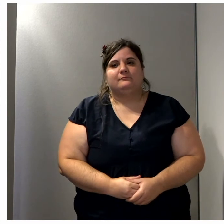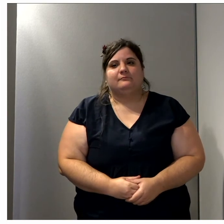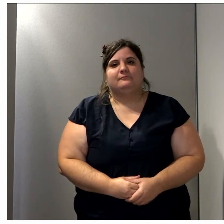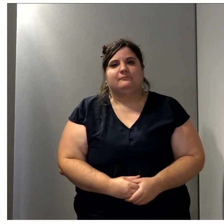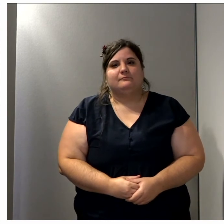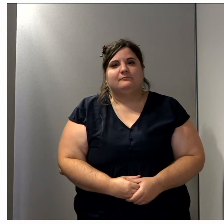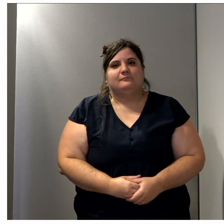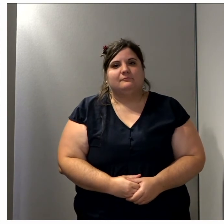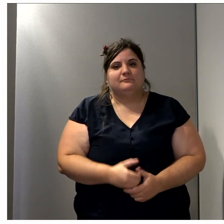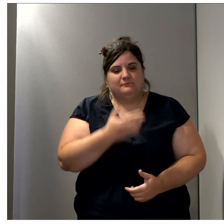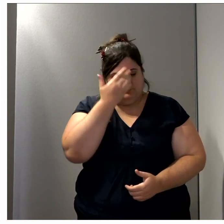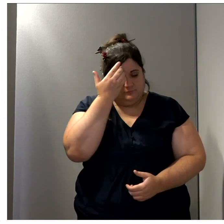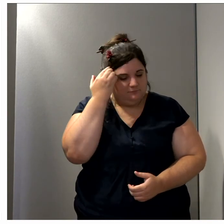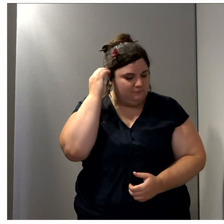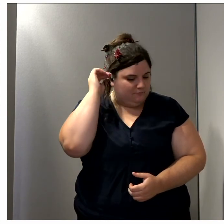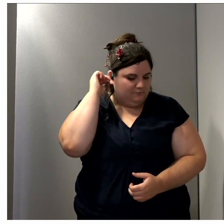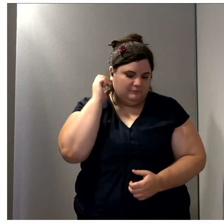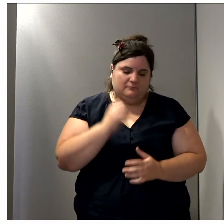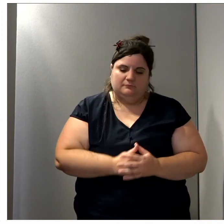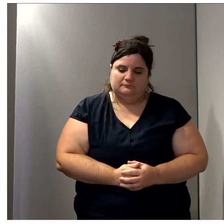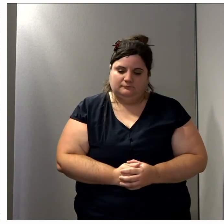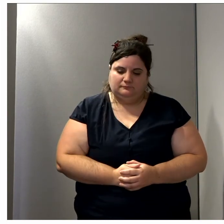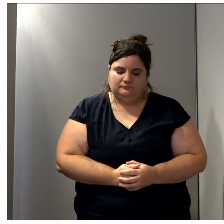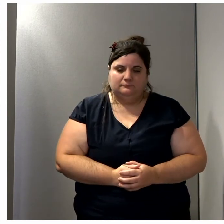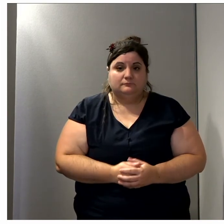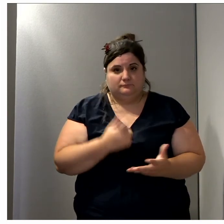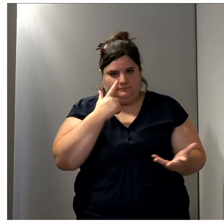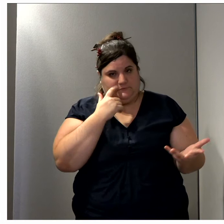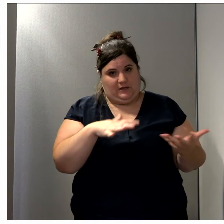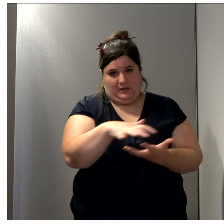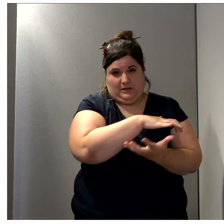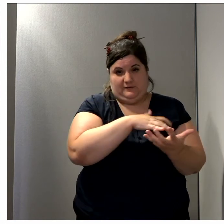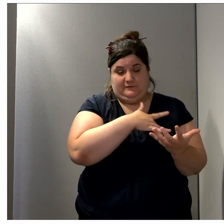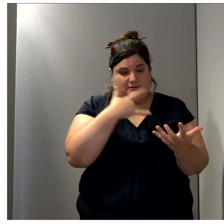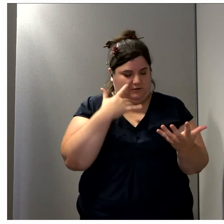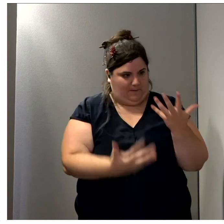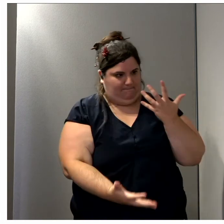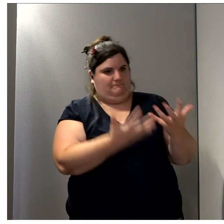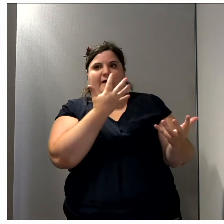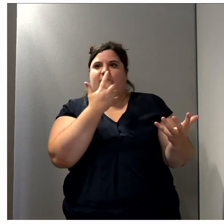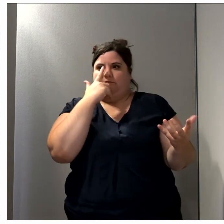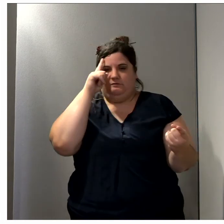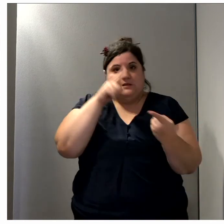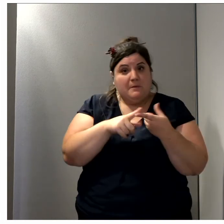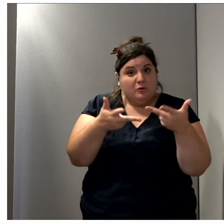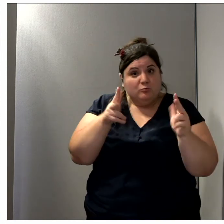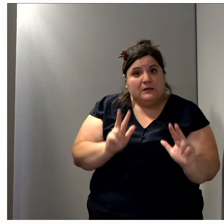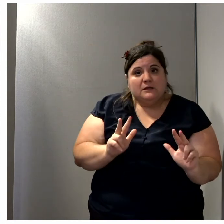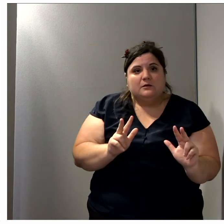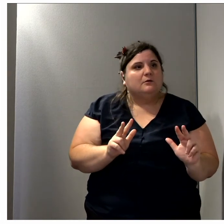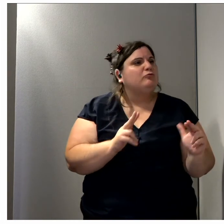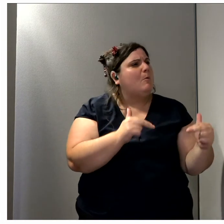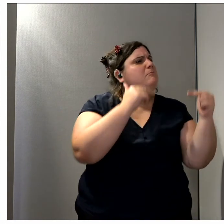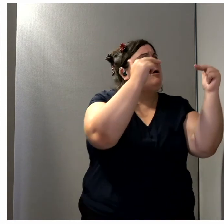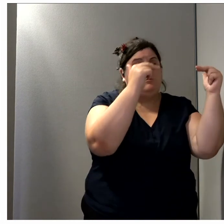La crise a aussi mis particulièrement en exergue la fracture numérique. La Maison des aidants va donc